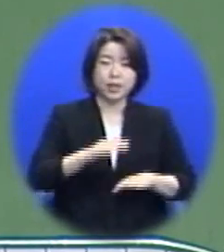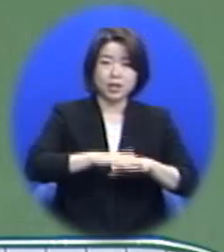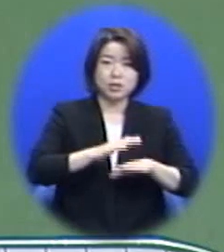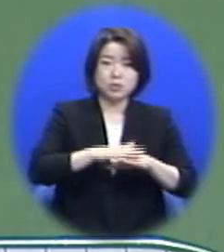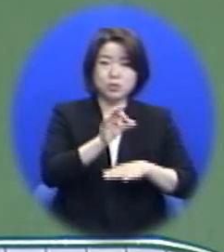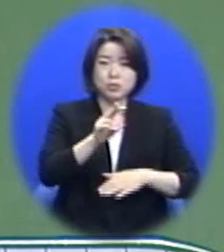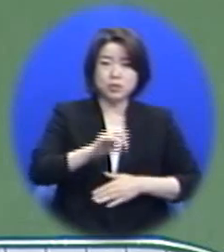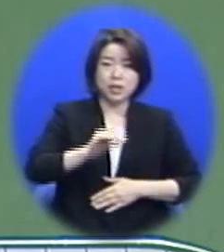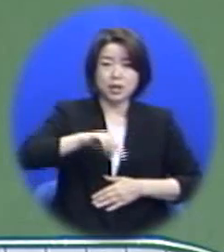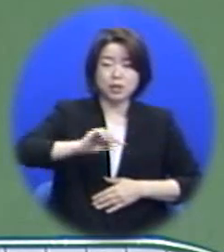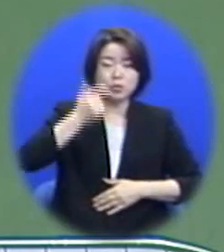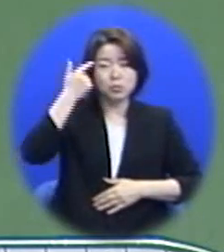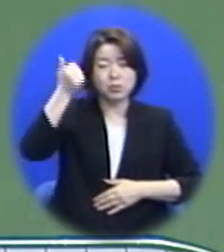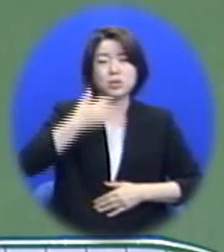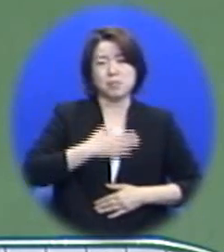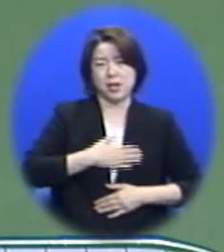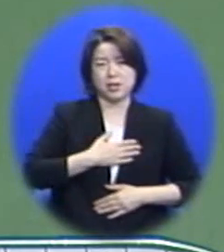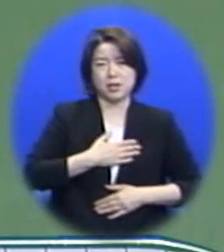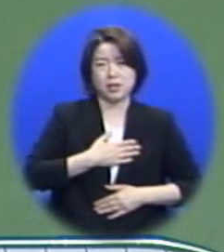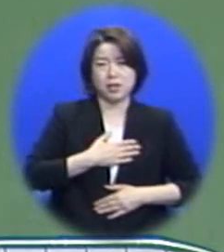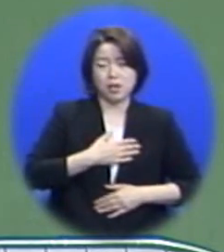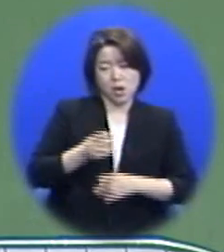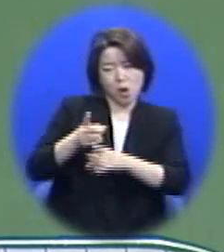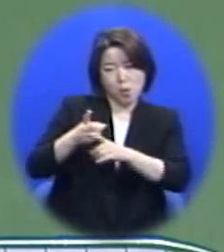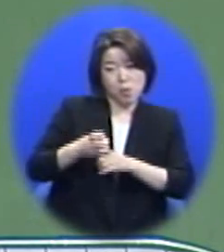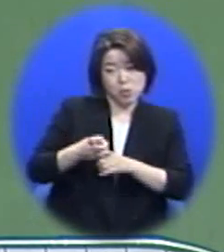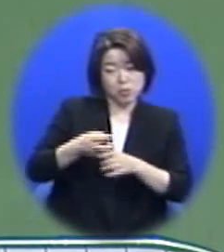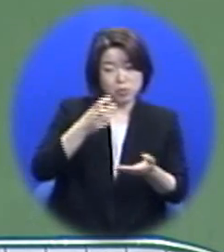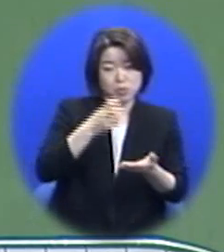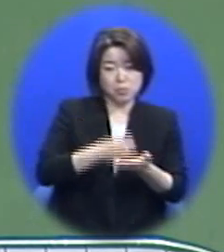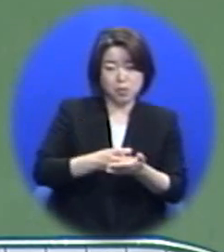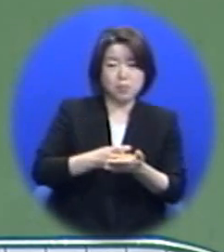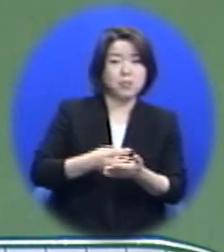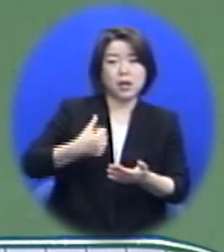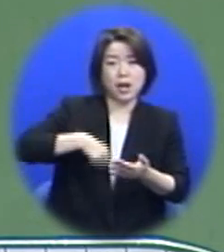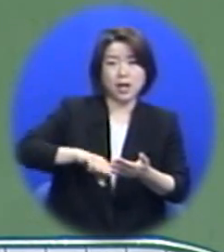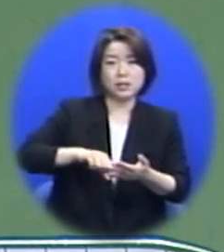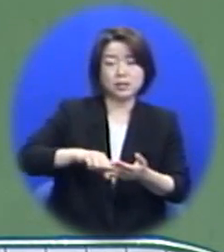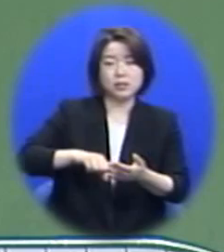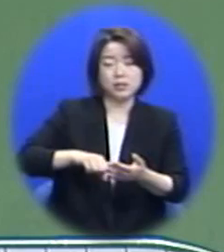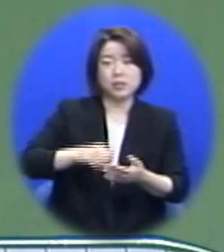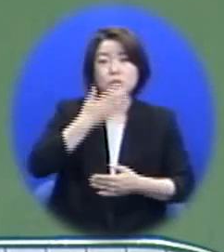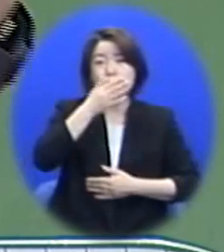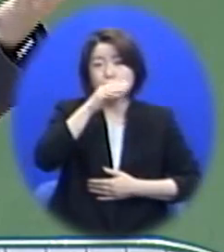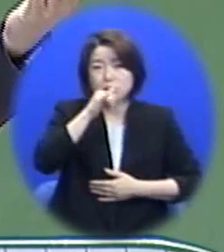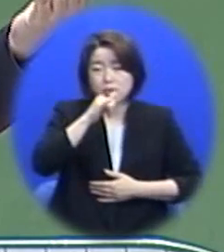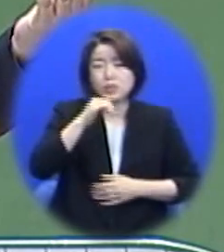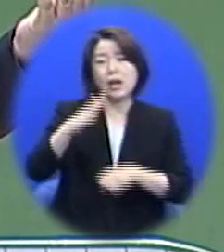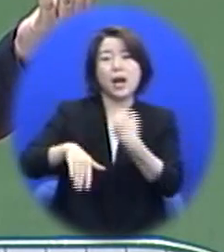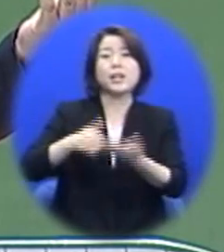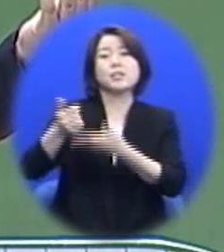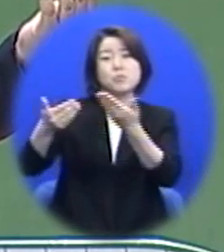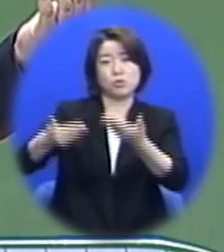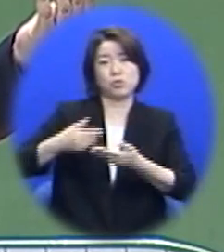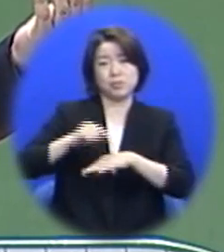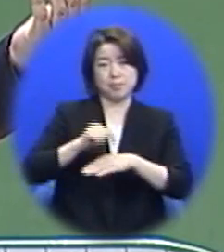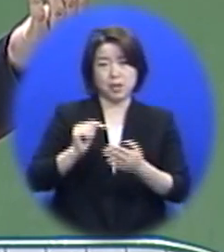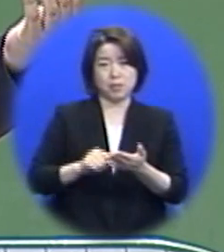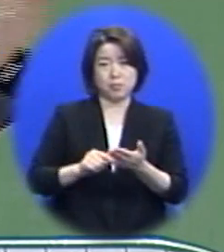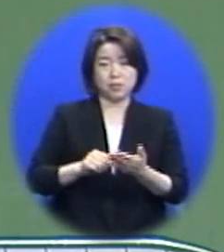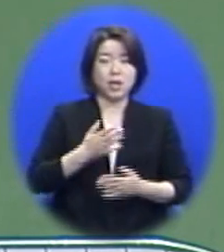원수를 양자 삼을 수 있는이 마음은 하나님이 주신 것이라 자기 자신의 마음이